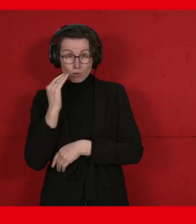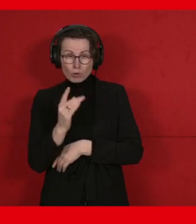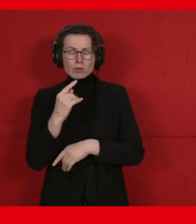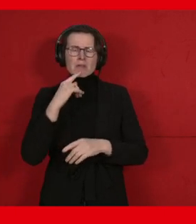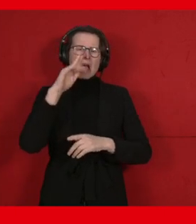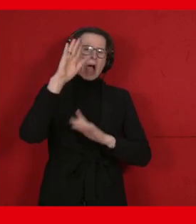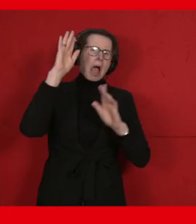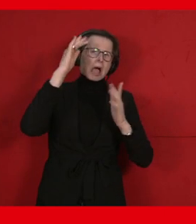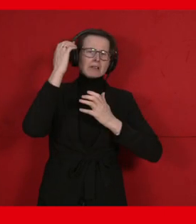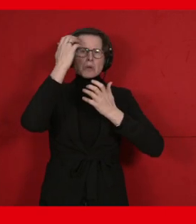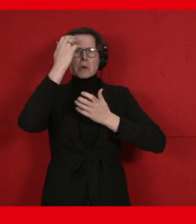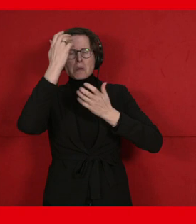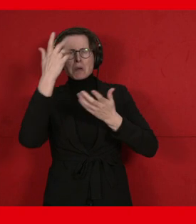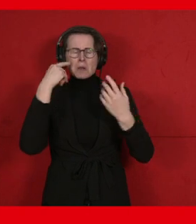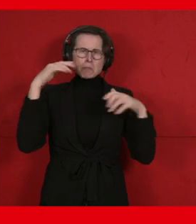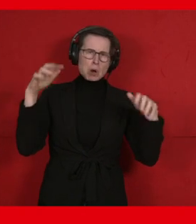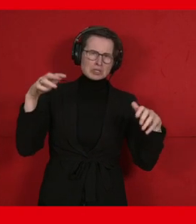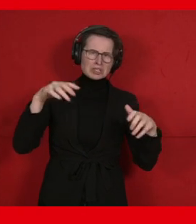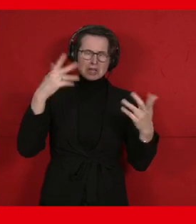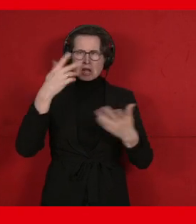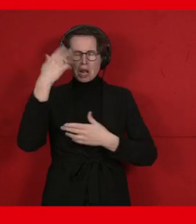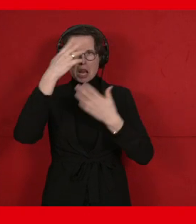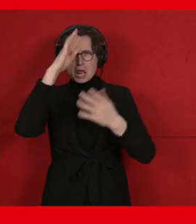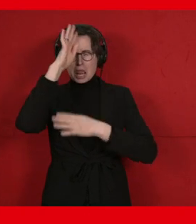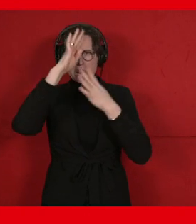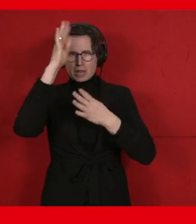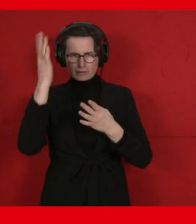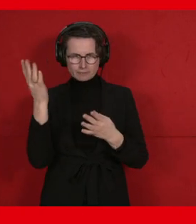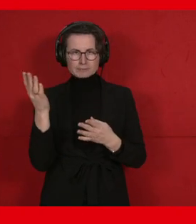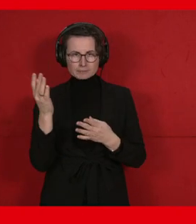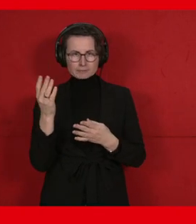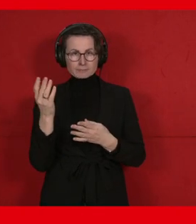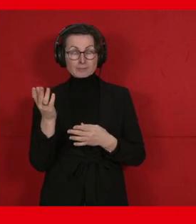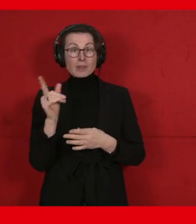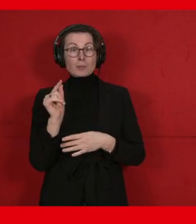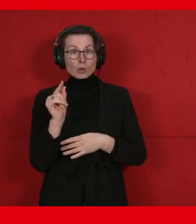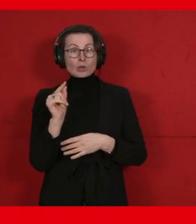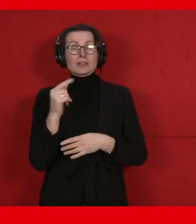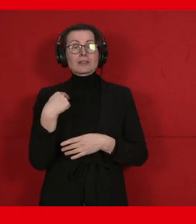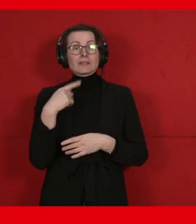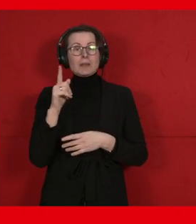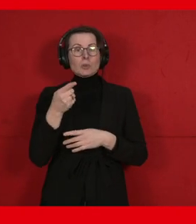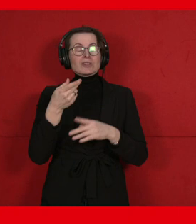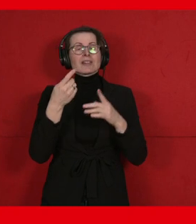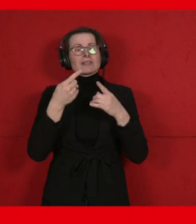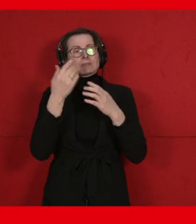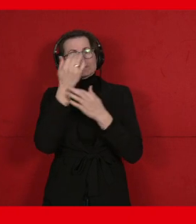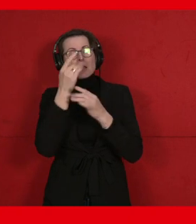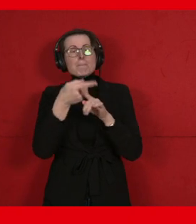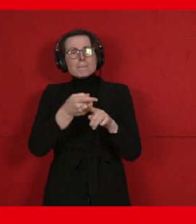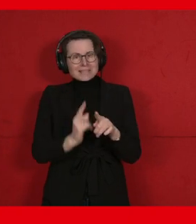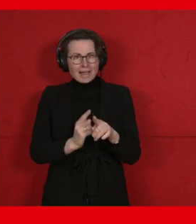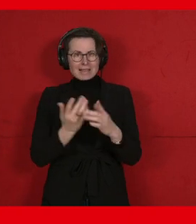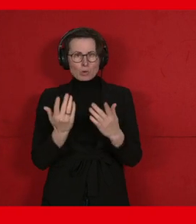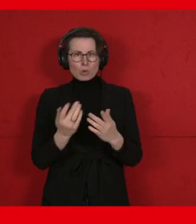irgendwelche Monster am Horizont aufziehen sehen. Das heißt, wir müssen da über Beteiligungsfragen reden. Wie